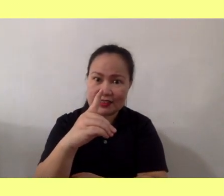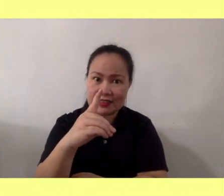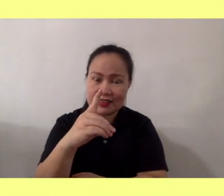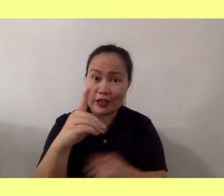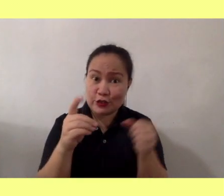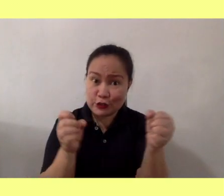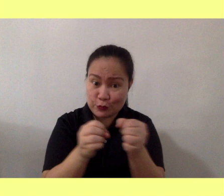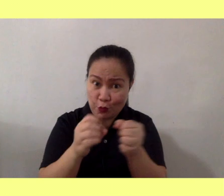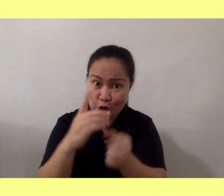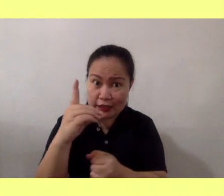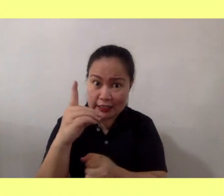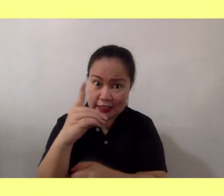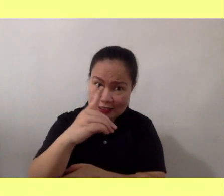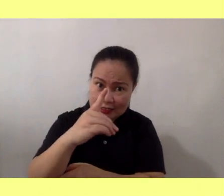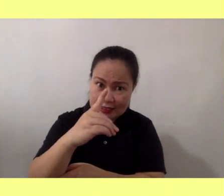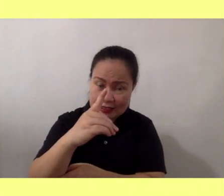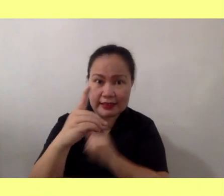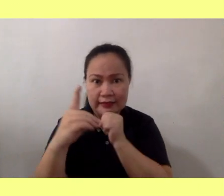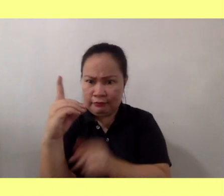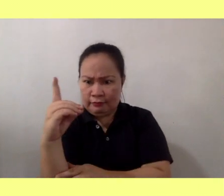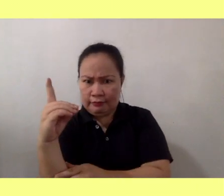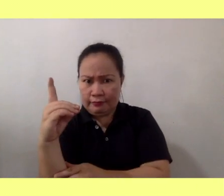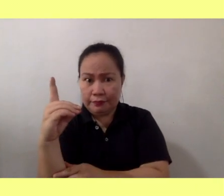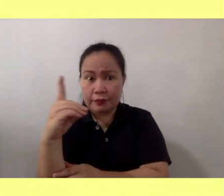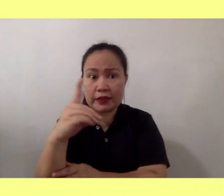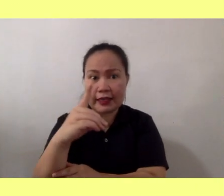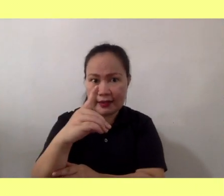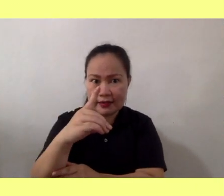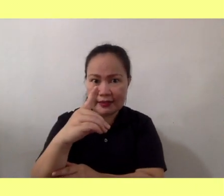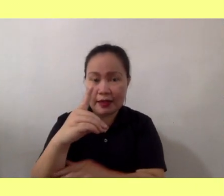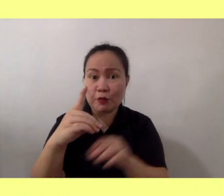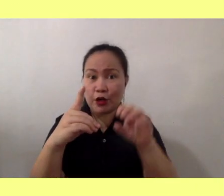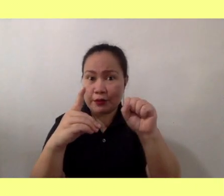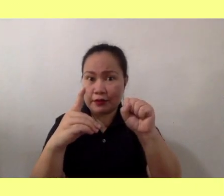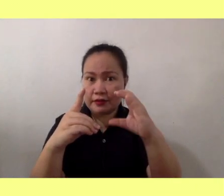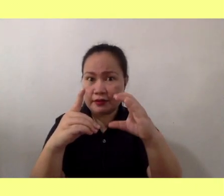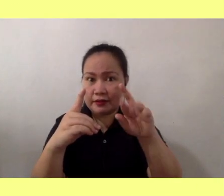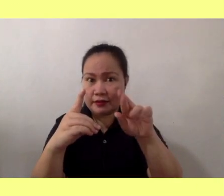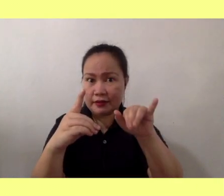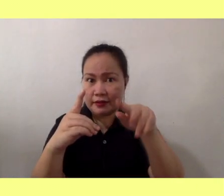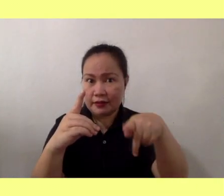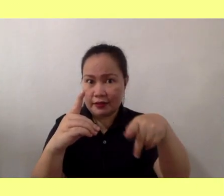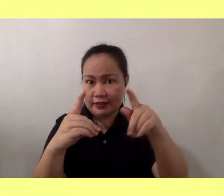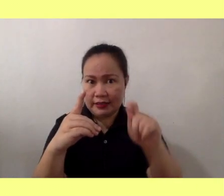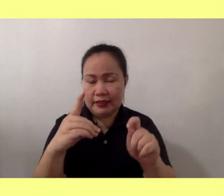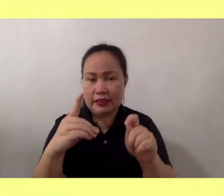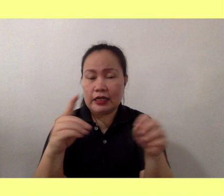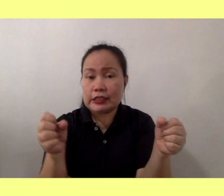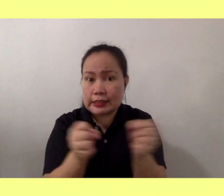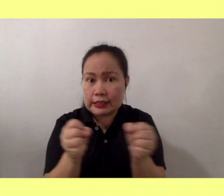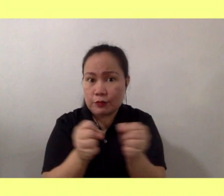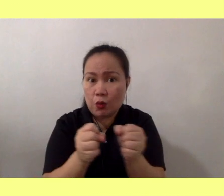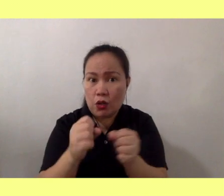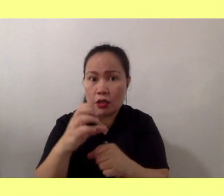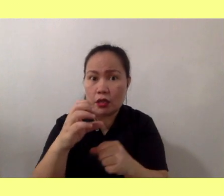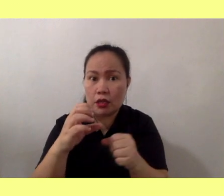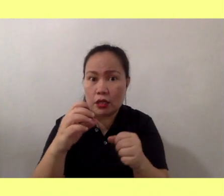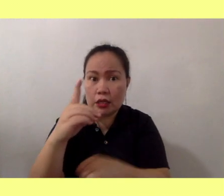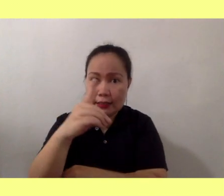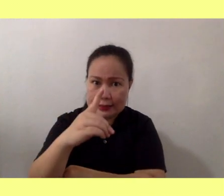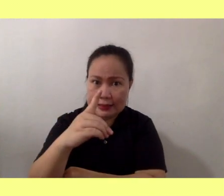see, I use small script letter. So, kapag nag-name po tayo ng line, you can make use of the small